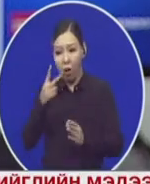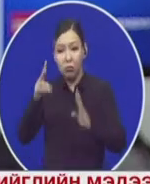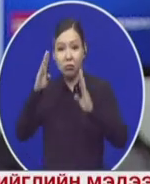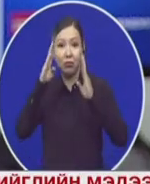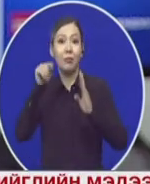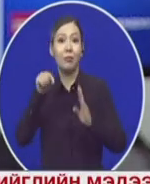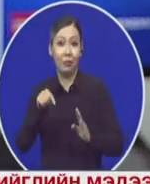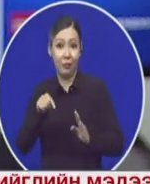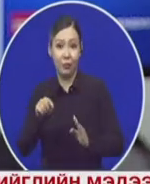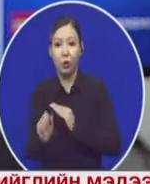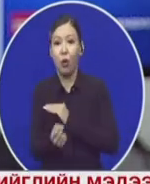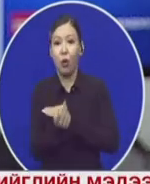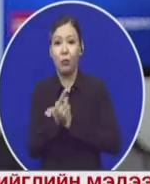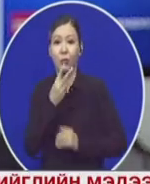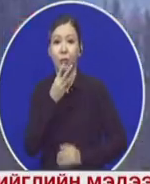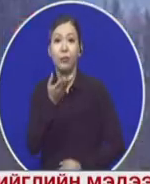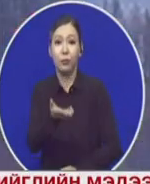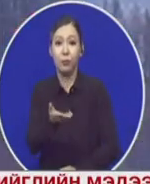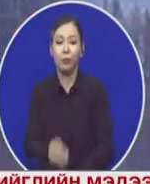салбарынхан онцолж байна.